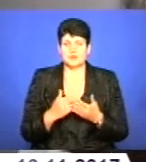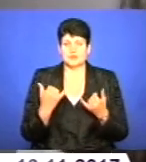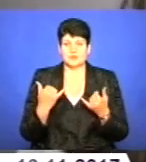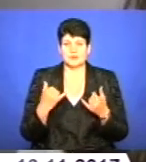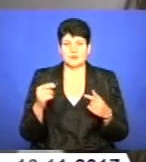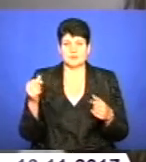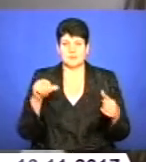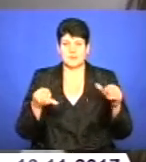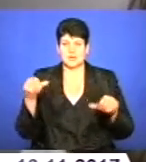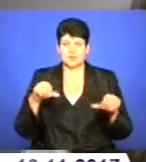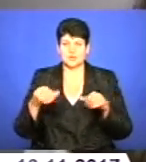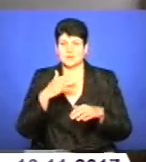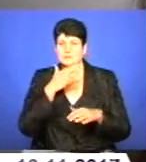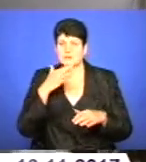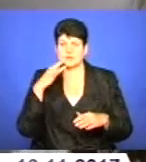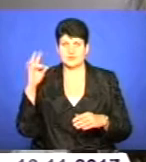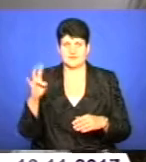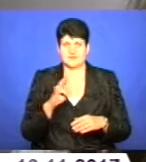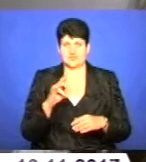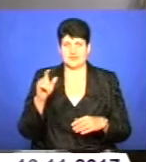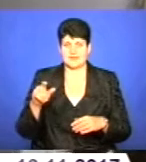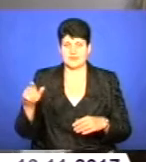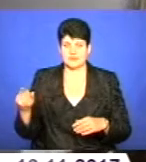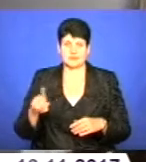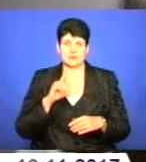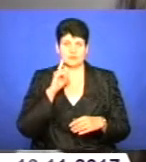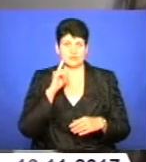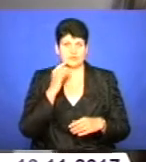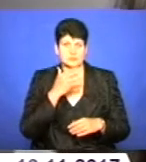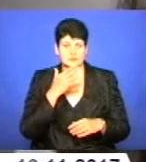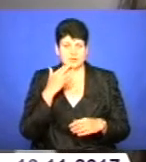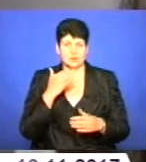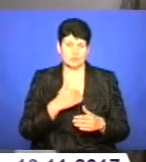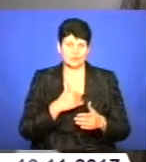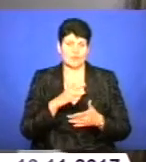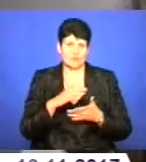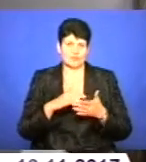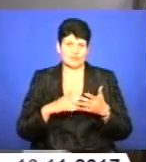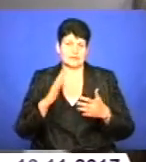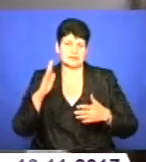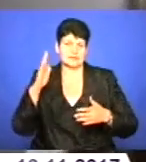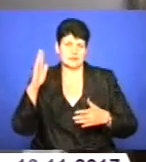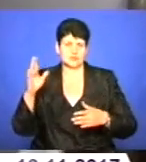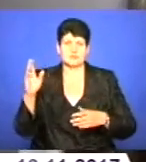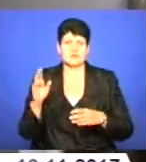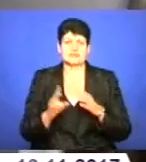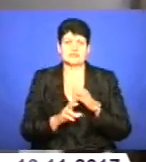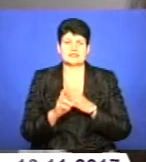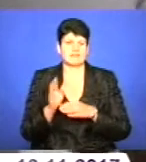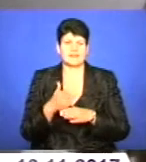багато священників, багато молоді. І хотіла, щоб так і продовжувалось далі. Тобто, щоб церкви не ділилися